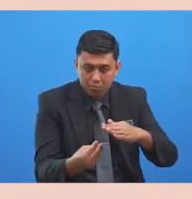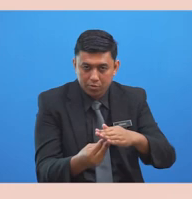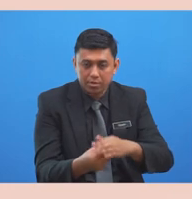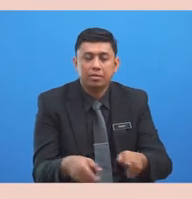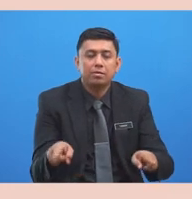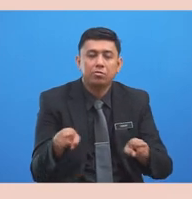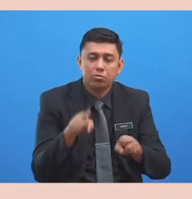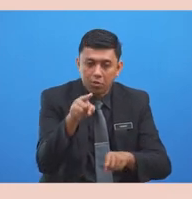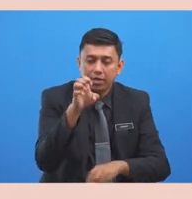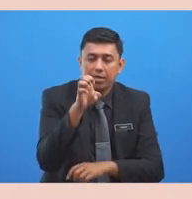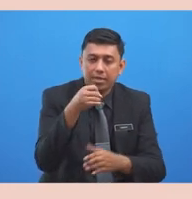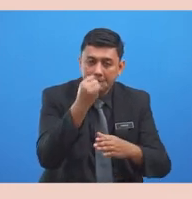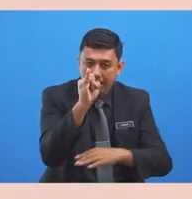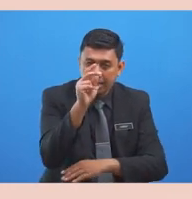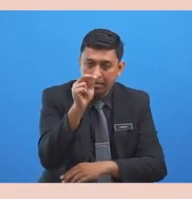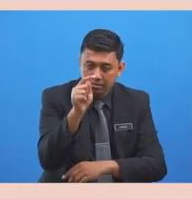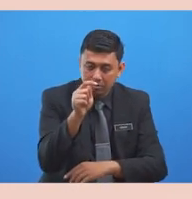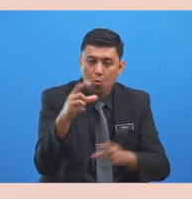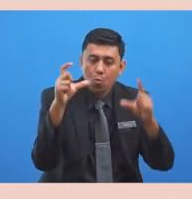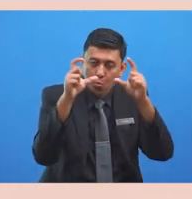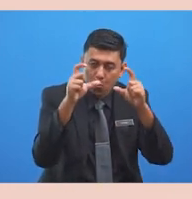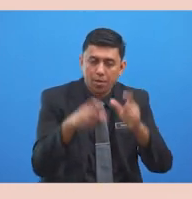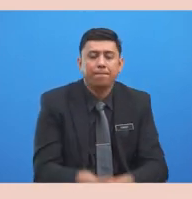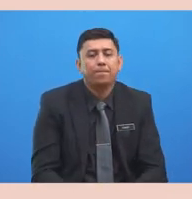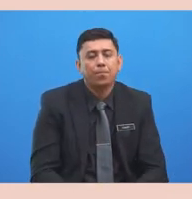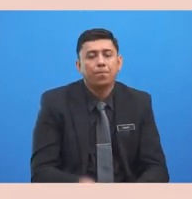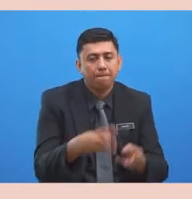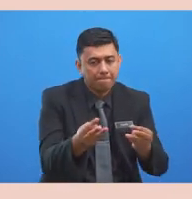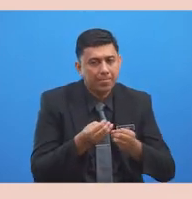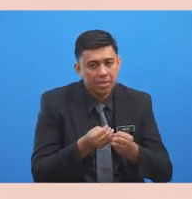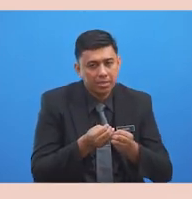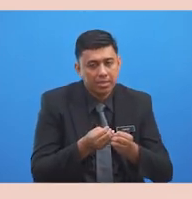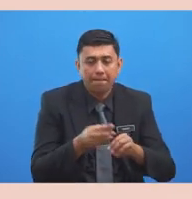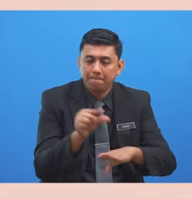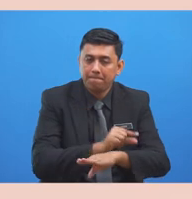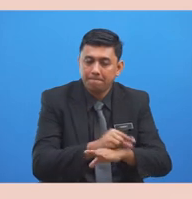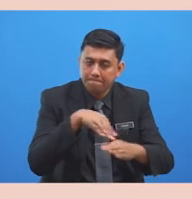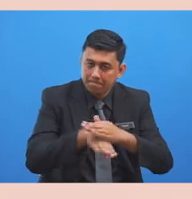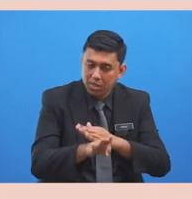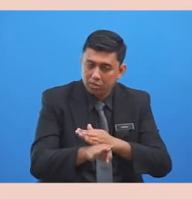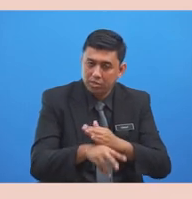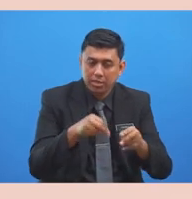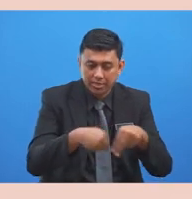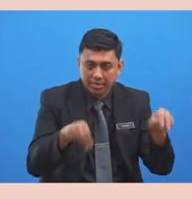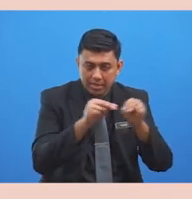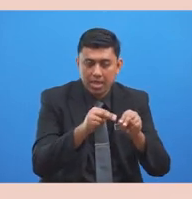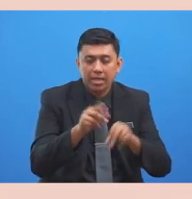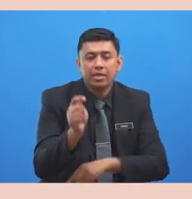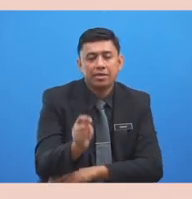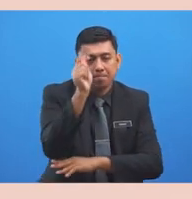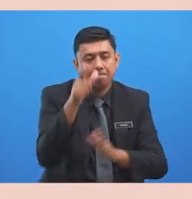input.nextin kurungan. Paparan akan meminta pengguna memasukkan nilai